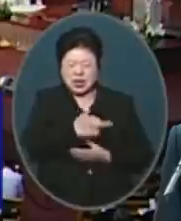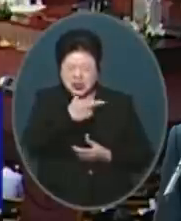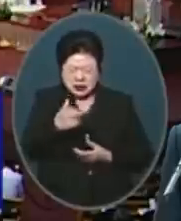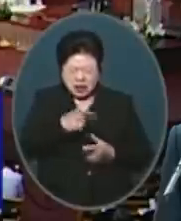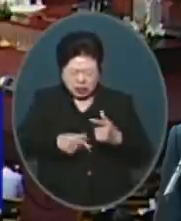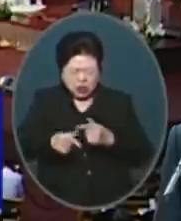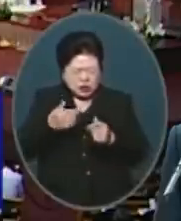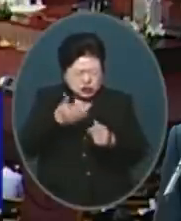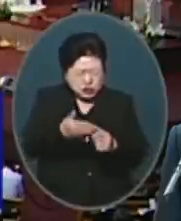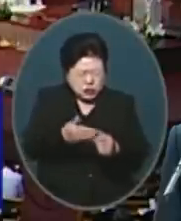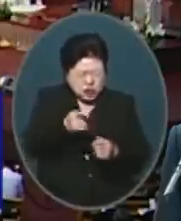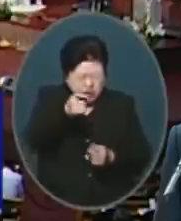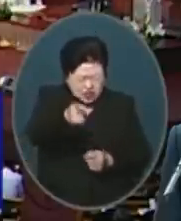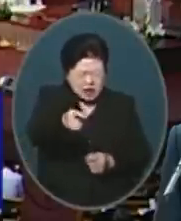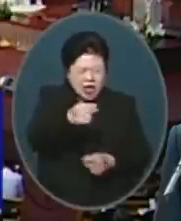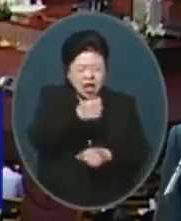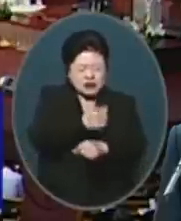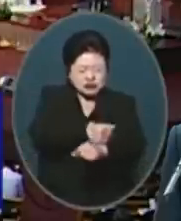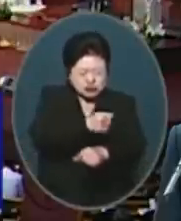크게 더하리니